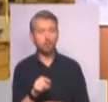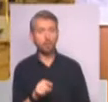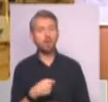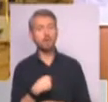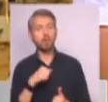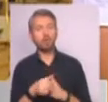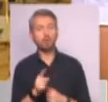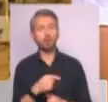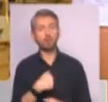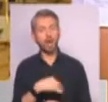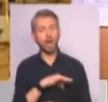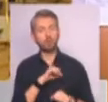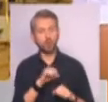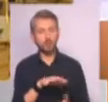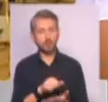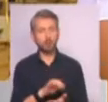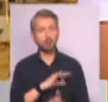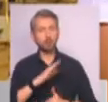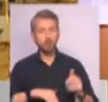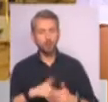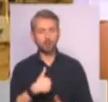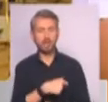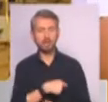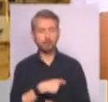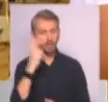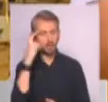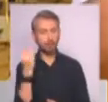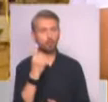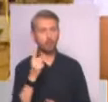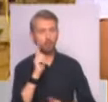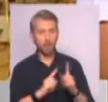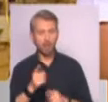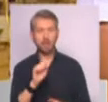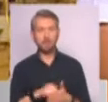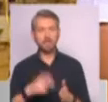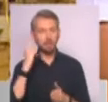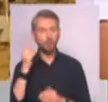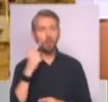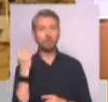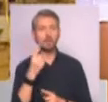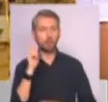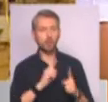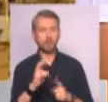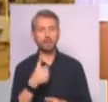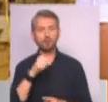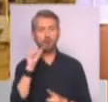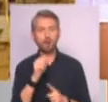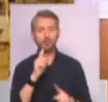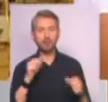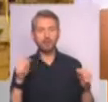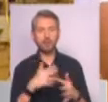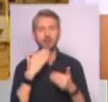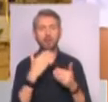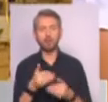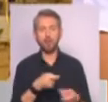окрім того, що я адвокат і займаюся юридичною практикою, я депутат Київської обласної ради. І ми від Київської обласної ради на вчорашній сесії звернулися до уряду